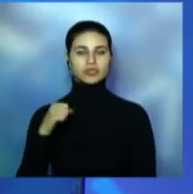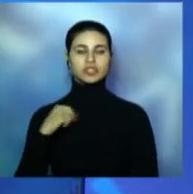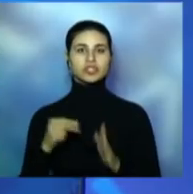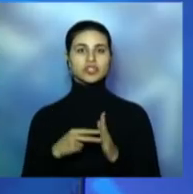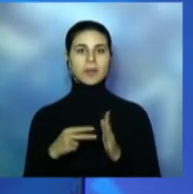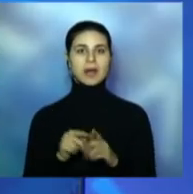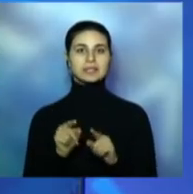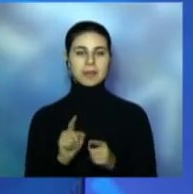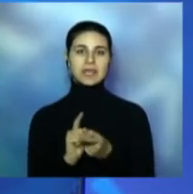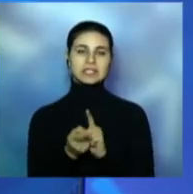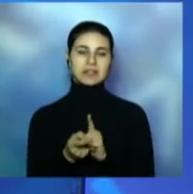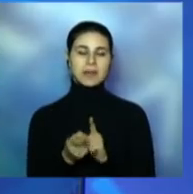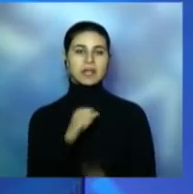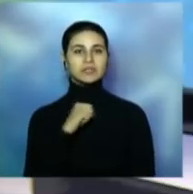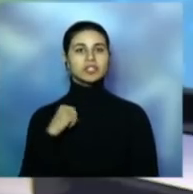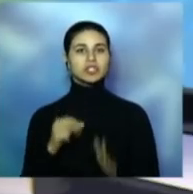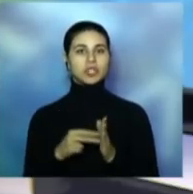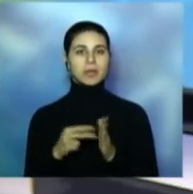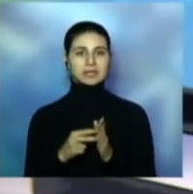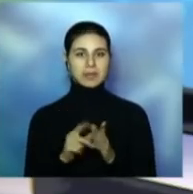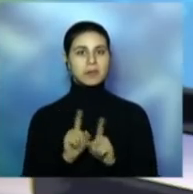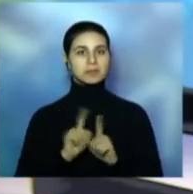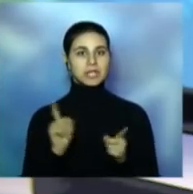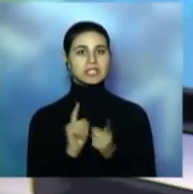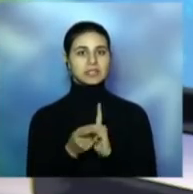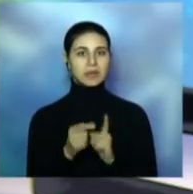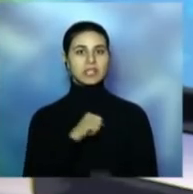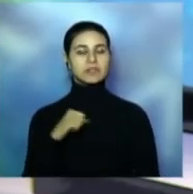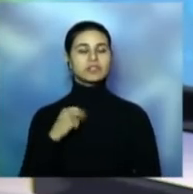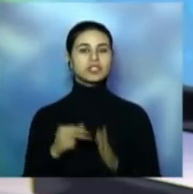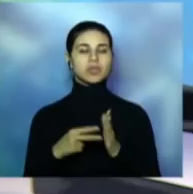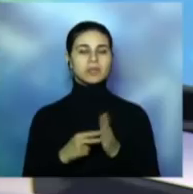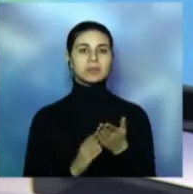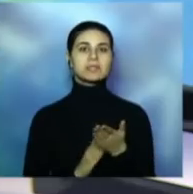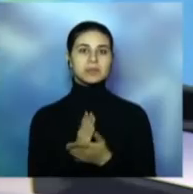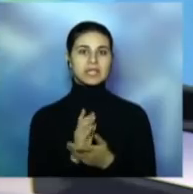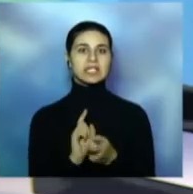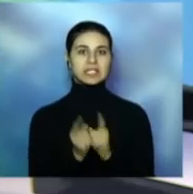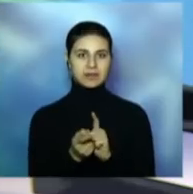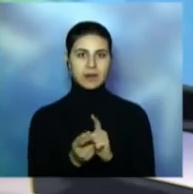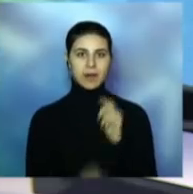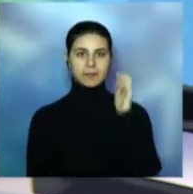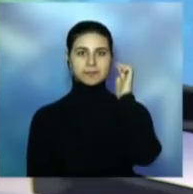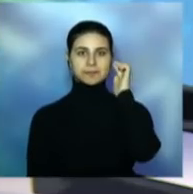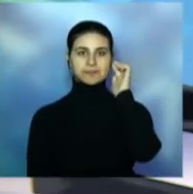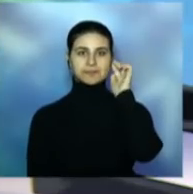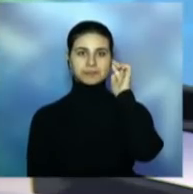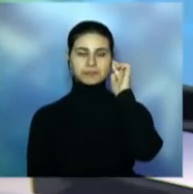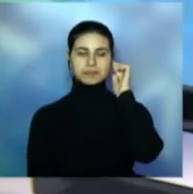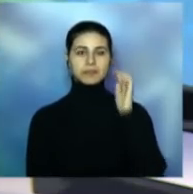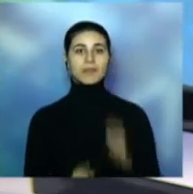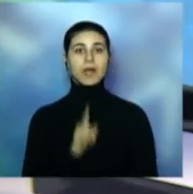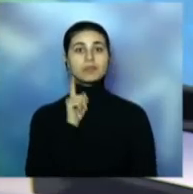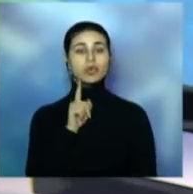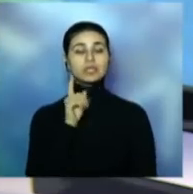თვითშეფასების კრიტერიუმი იცვლება, თვითშეფასების ხრიკები იცვლება, თვითშეფასების მიზანი იცვლება. მოზარდები ეს